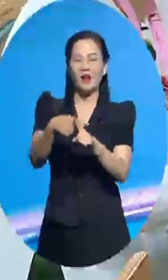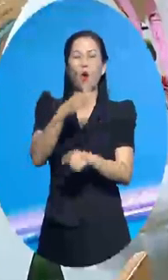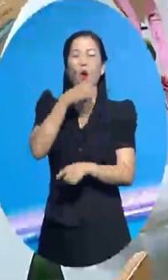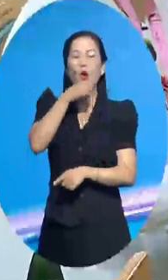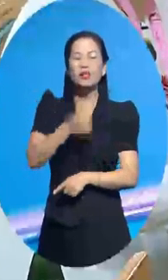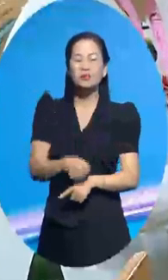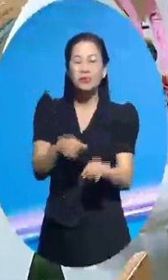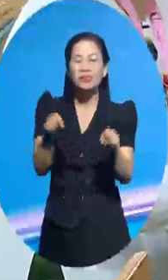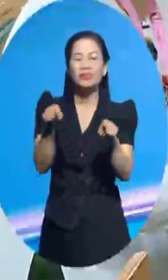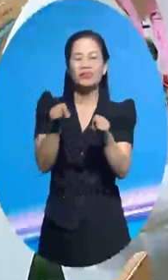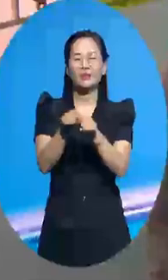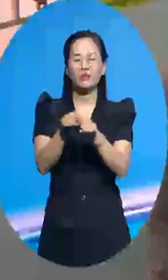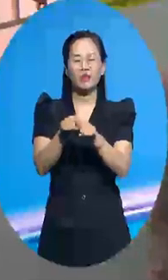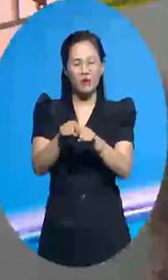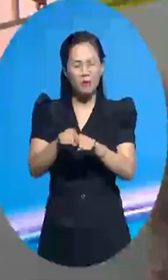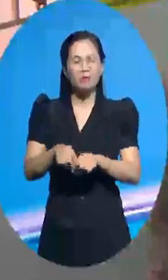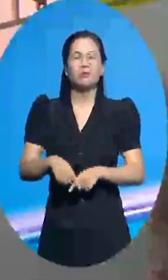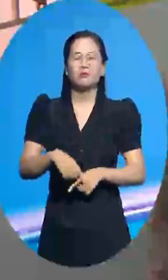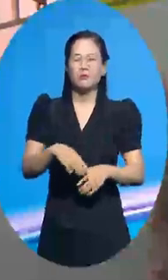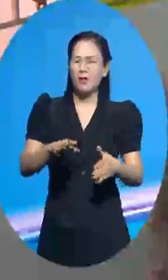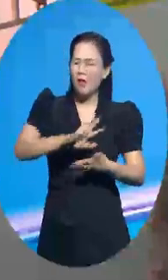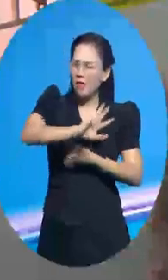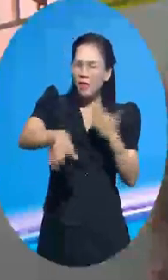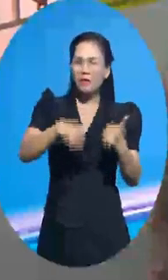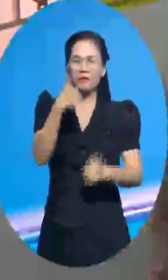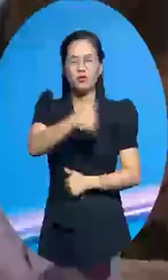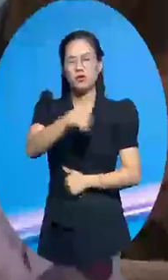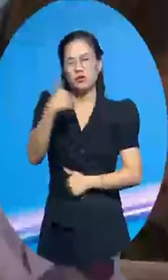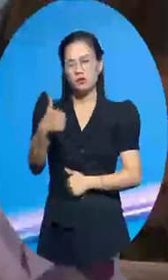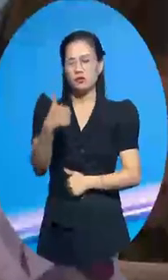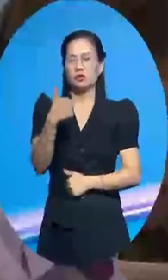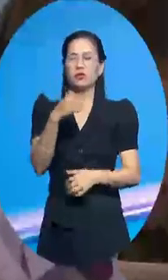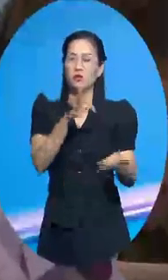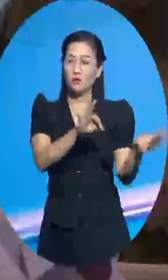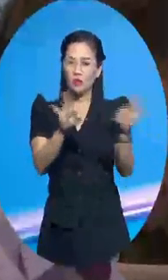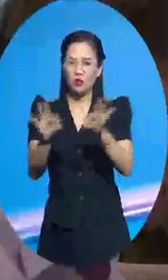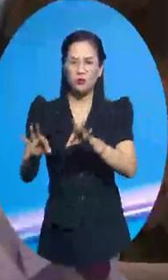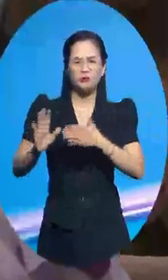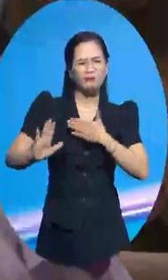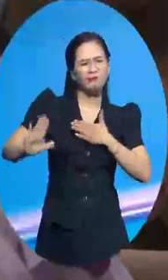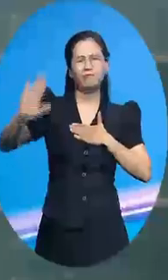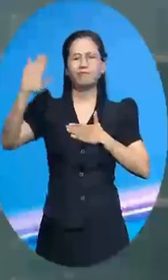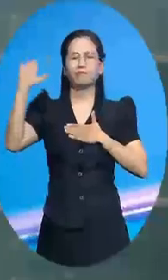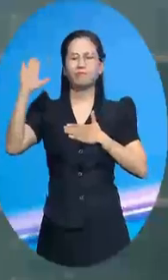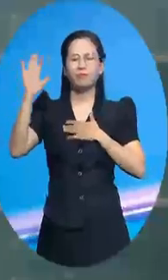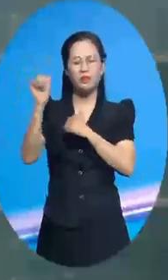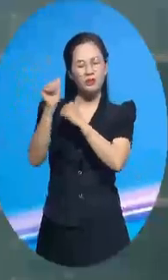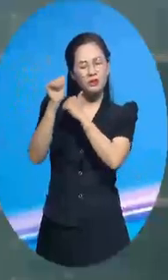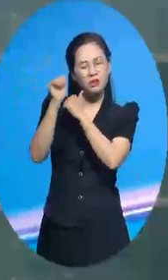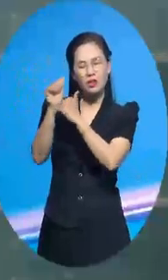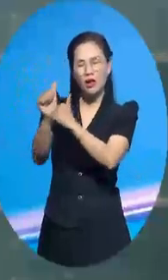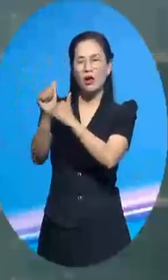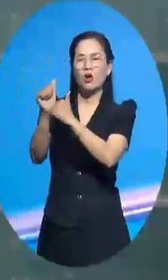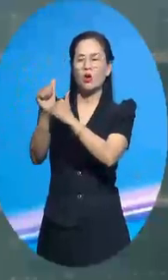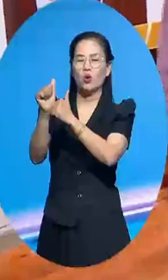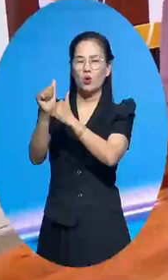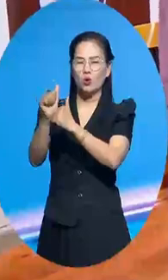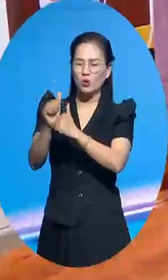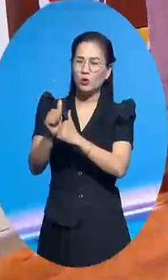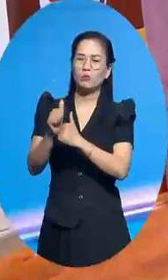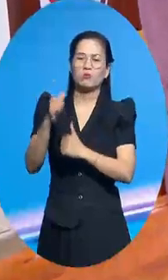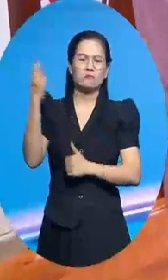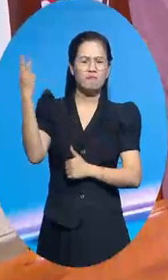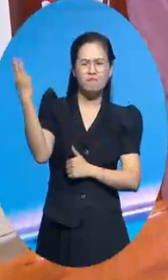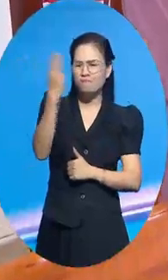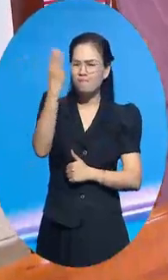dân thành phố Hồ Chí Minh nguyện chung sức, đồng lòng, cống hiến hết sức mình để thực hiện di chúc của Người, tiếp tục thực hiện tốt việc học